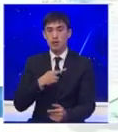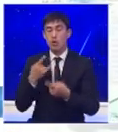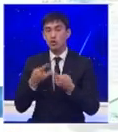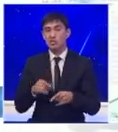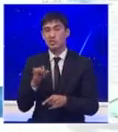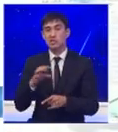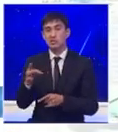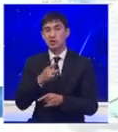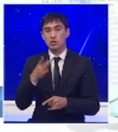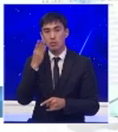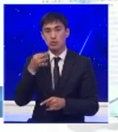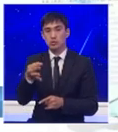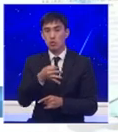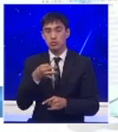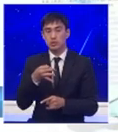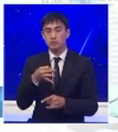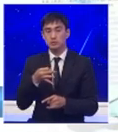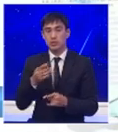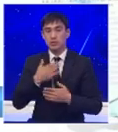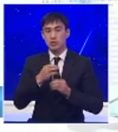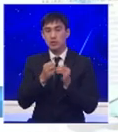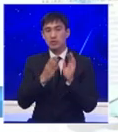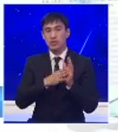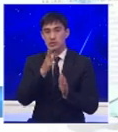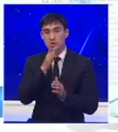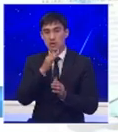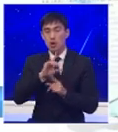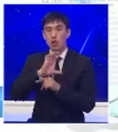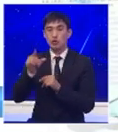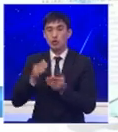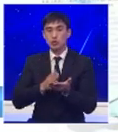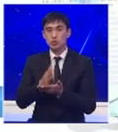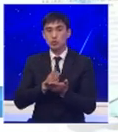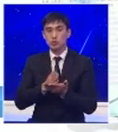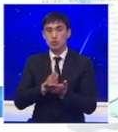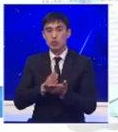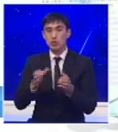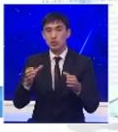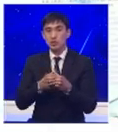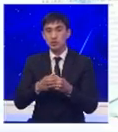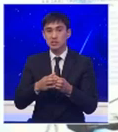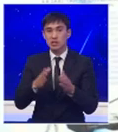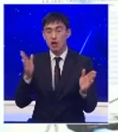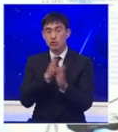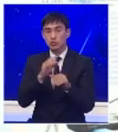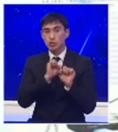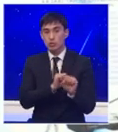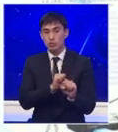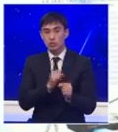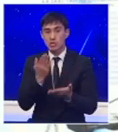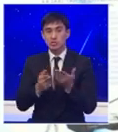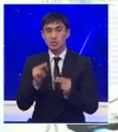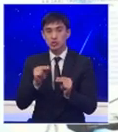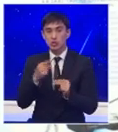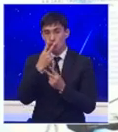илийского района Алматинской области Мне 19 лет Я уезжаю на службу подразделения воздушной обороны если